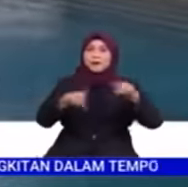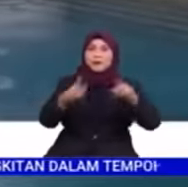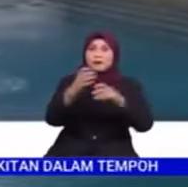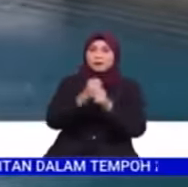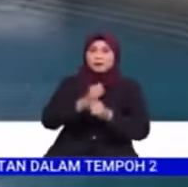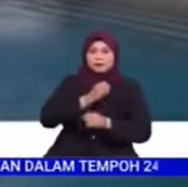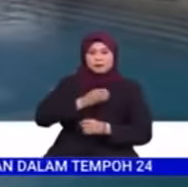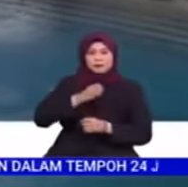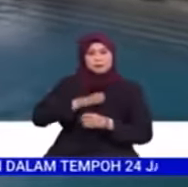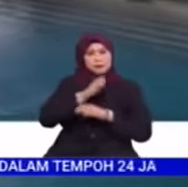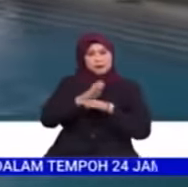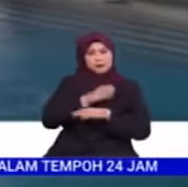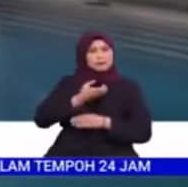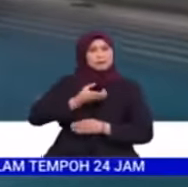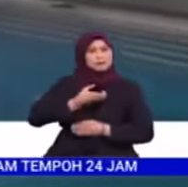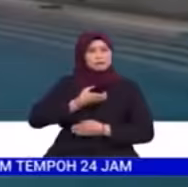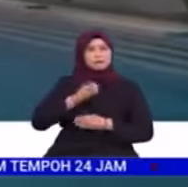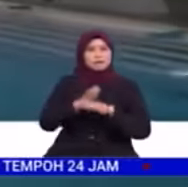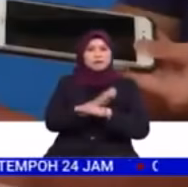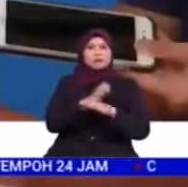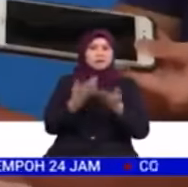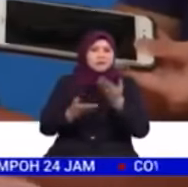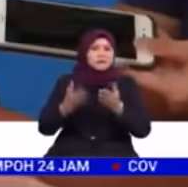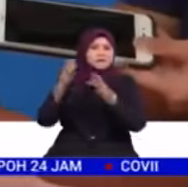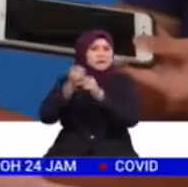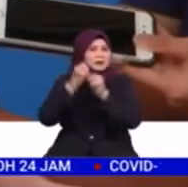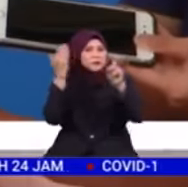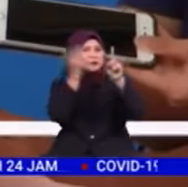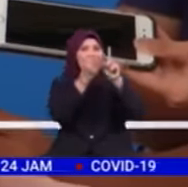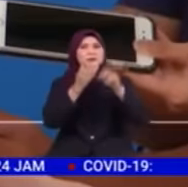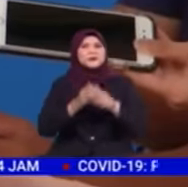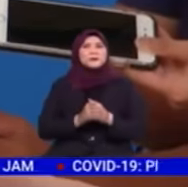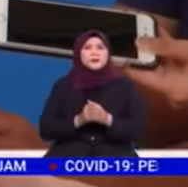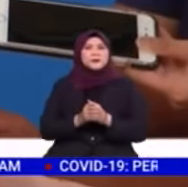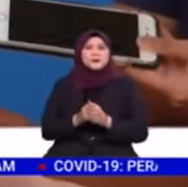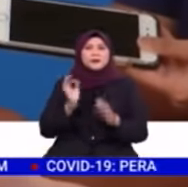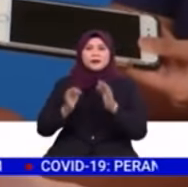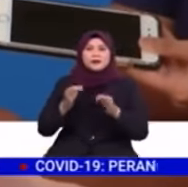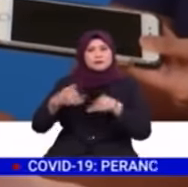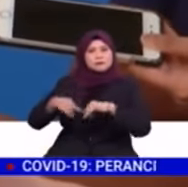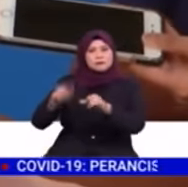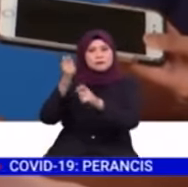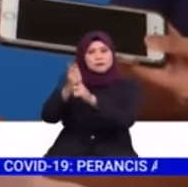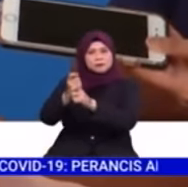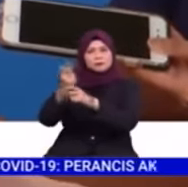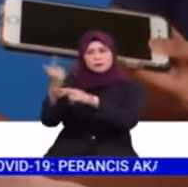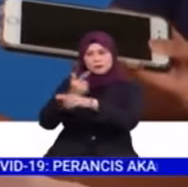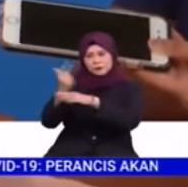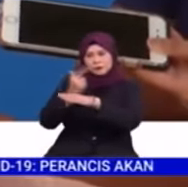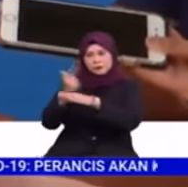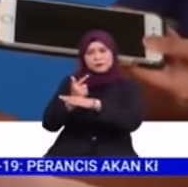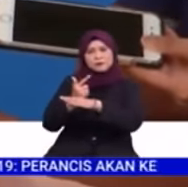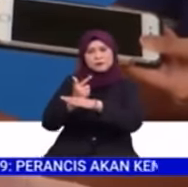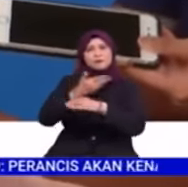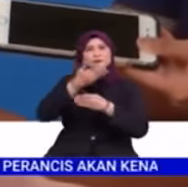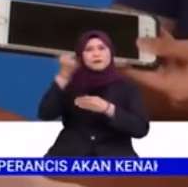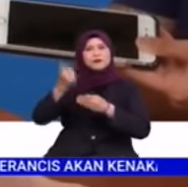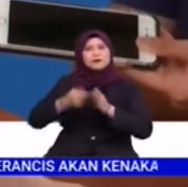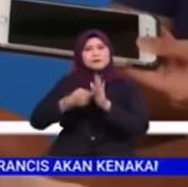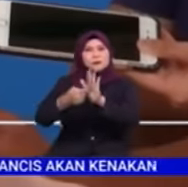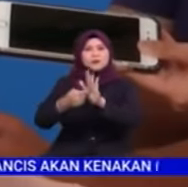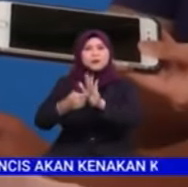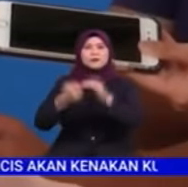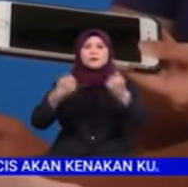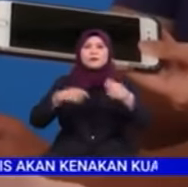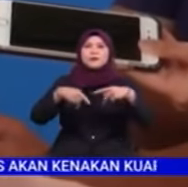Awas jika tekan cerah buatnya terbalik Entin macam sini ada yang bermimpi in the best performances